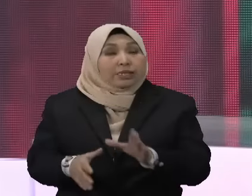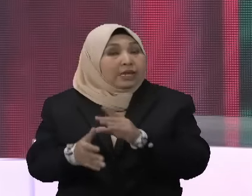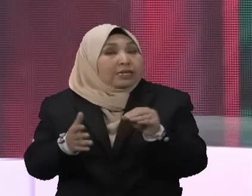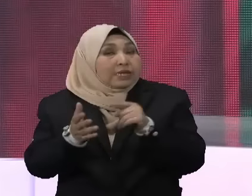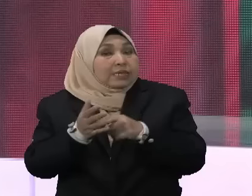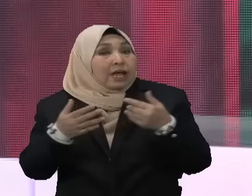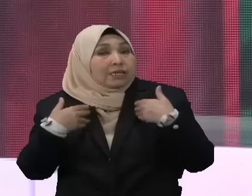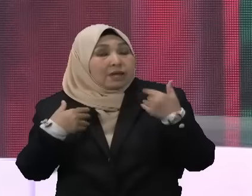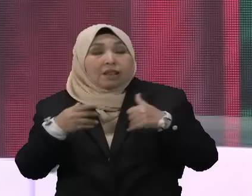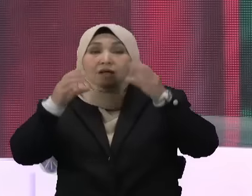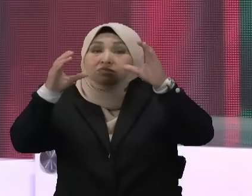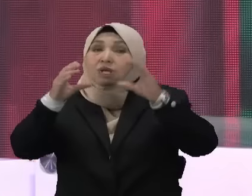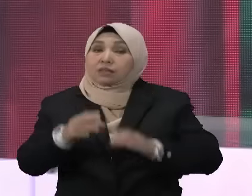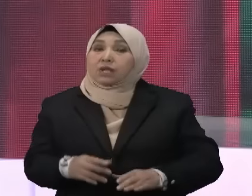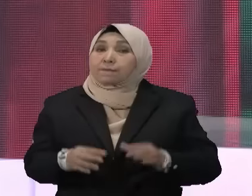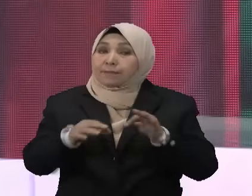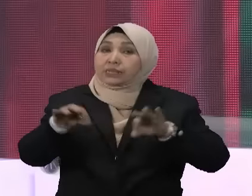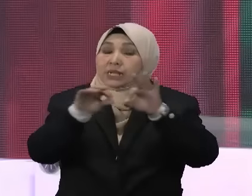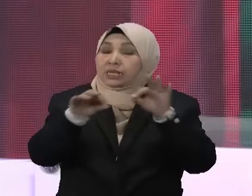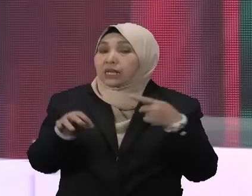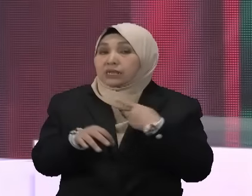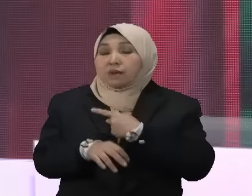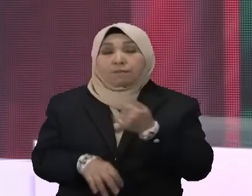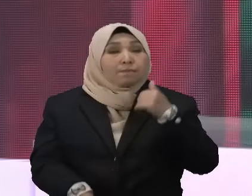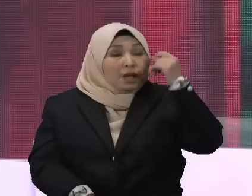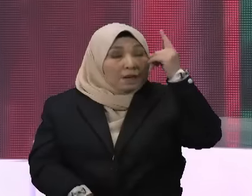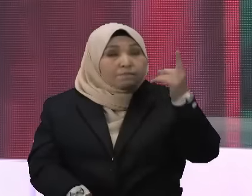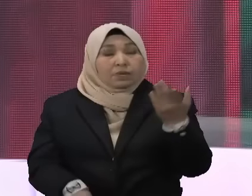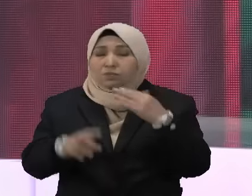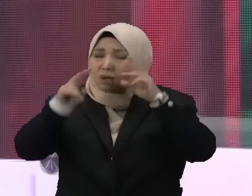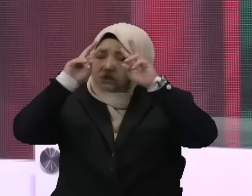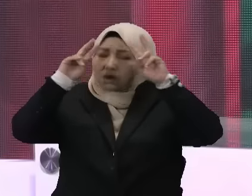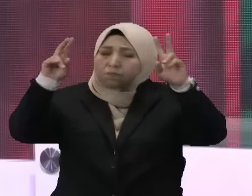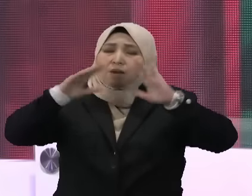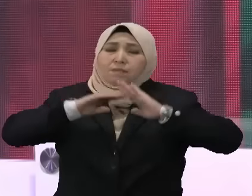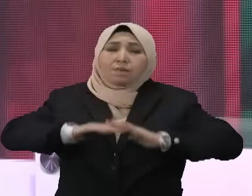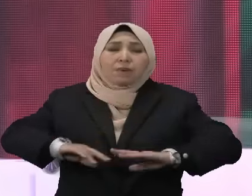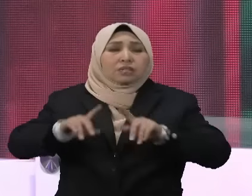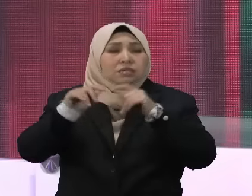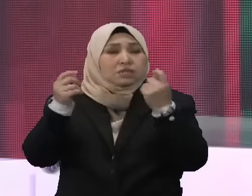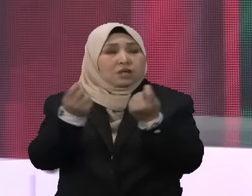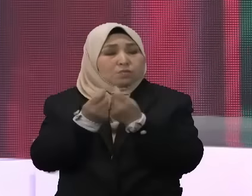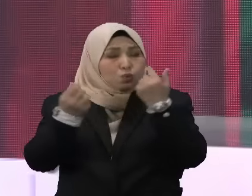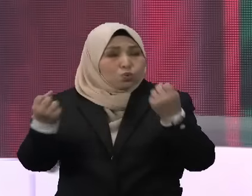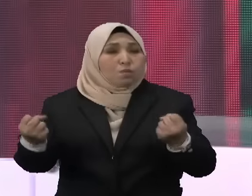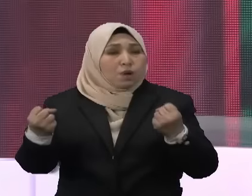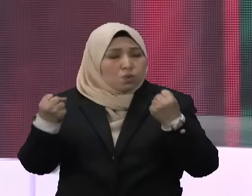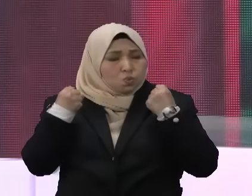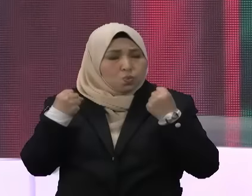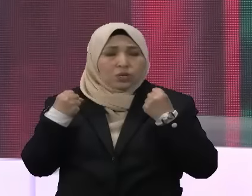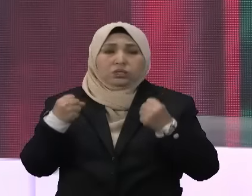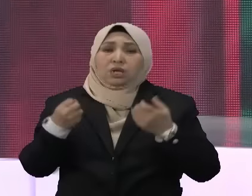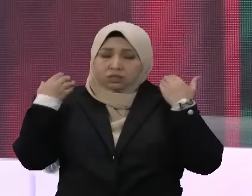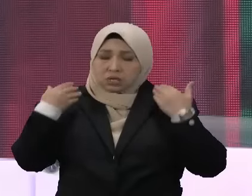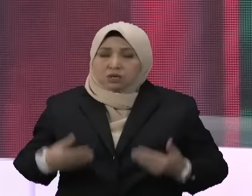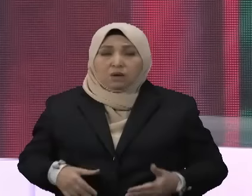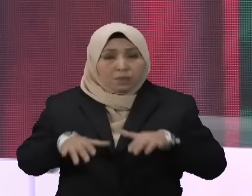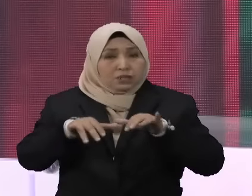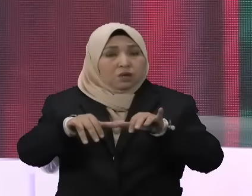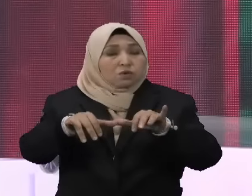adalah mekanisme penting dalam kita memahami menenangkan pasukan untuk menguatkan jati diri